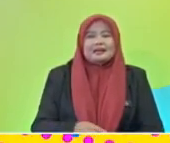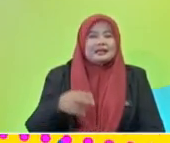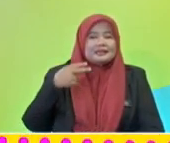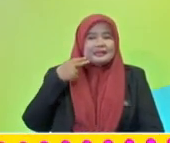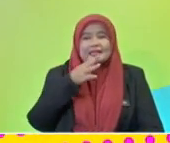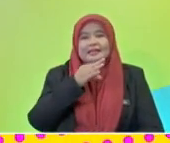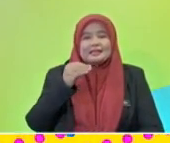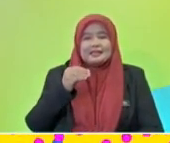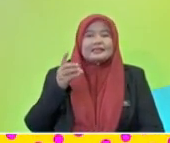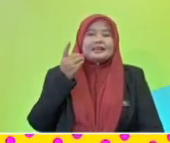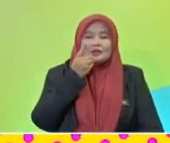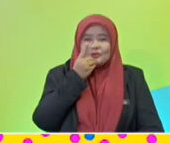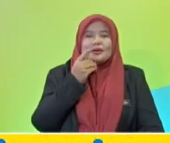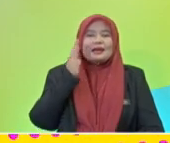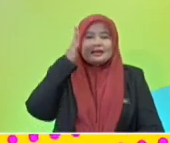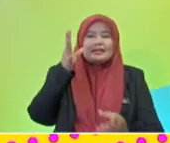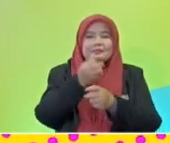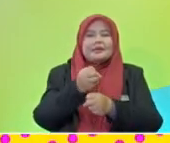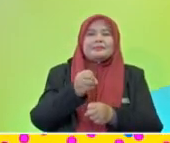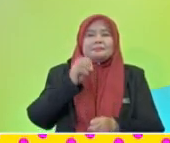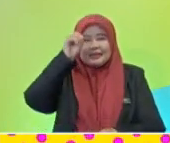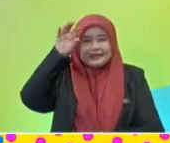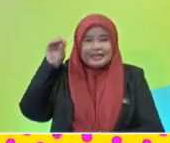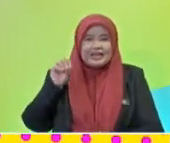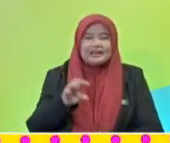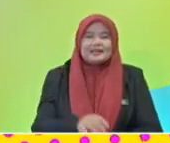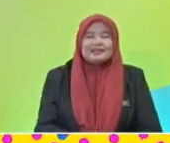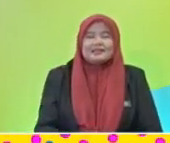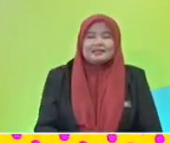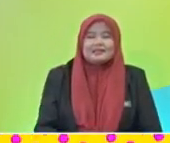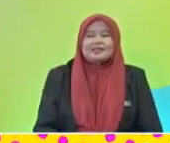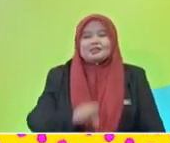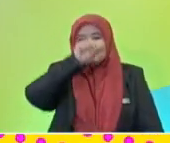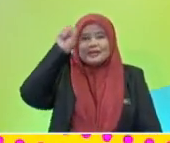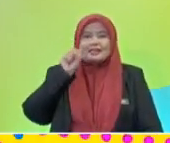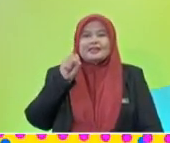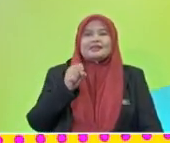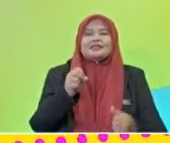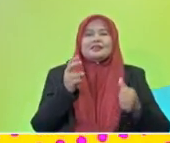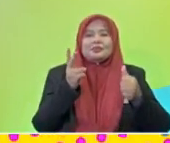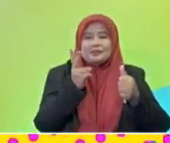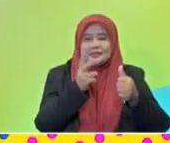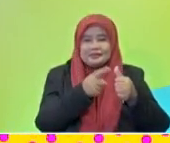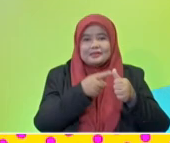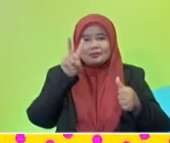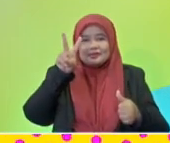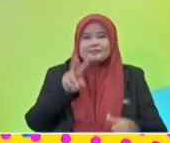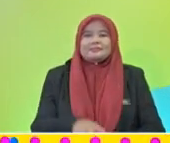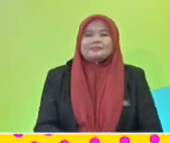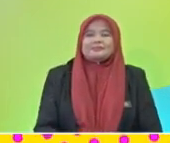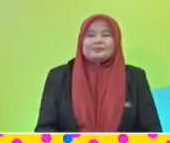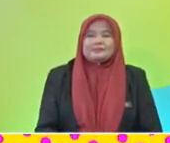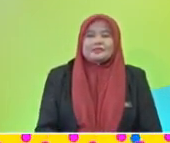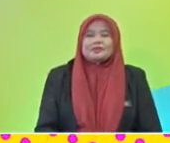kena dapat Baiklah kita pergi kepada soalan kedua kena cepat ya kumpulan plastik ha